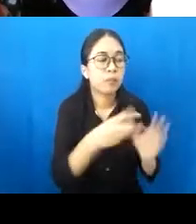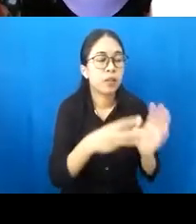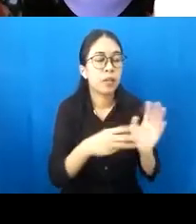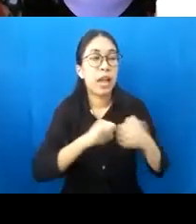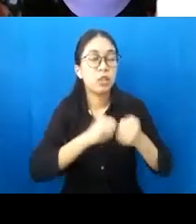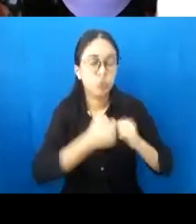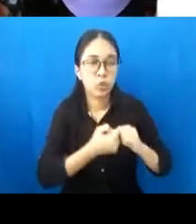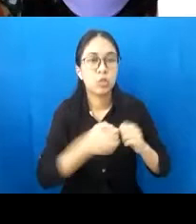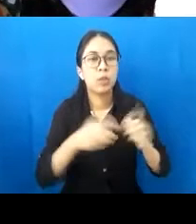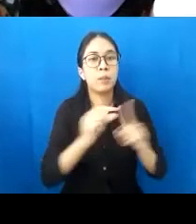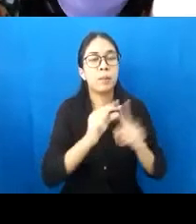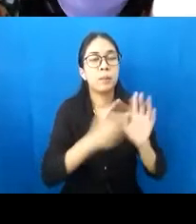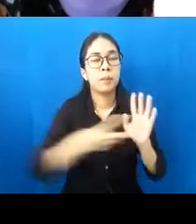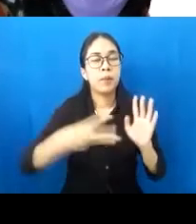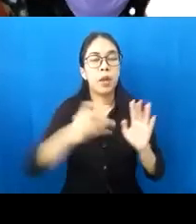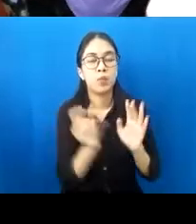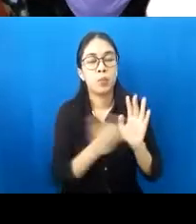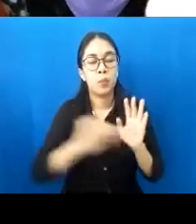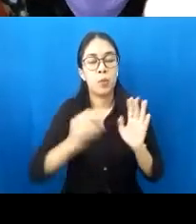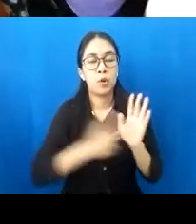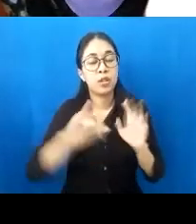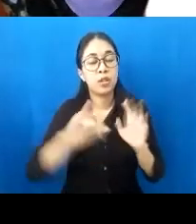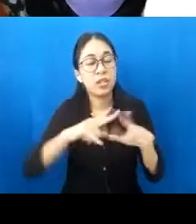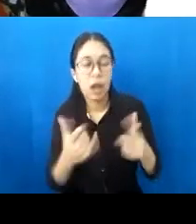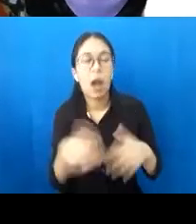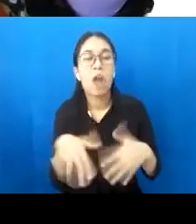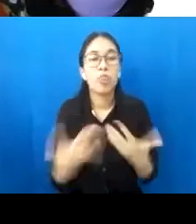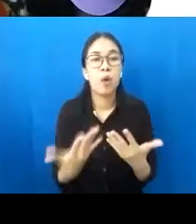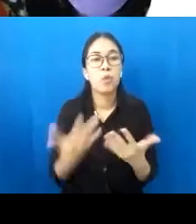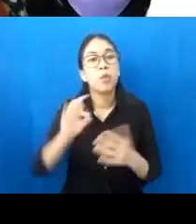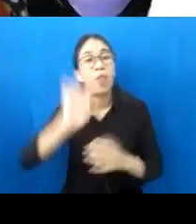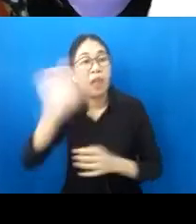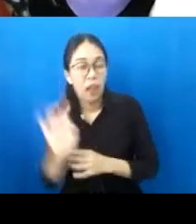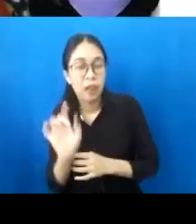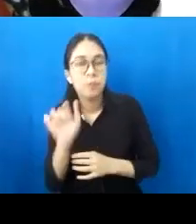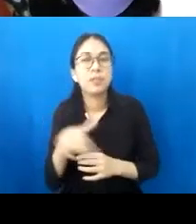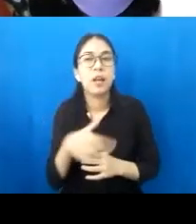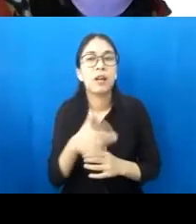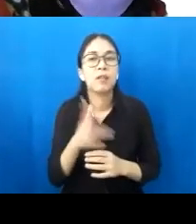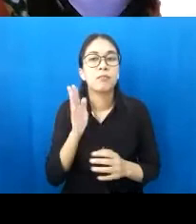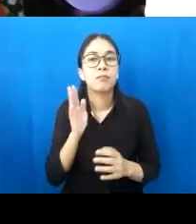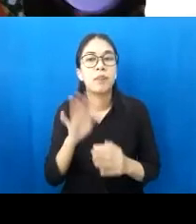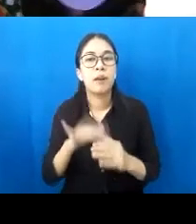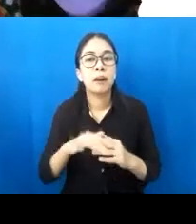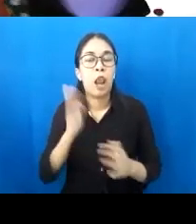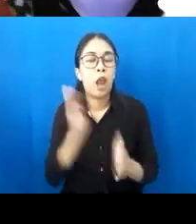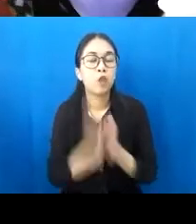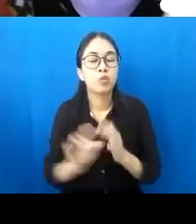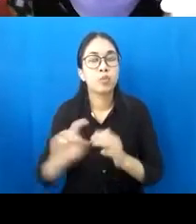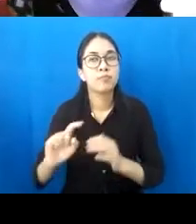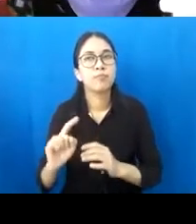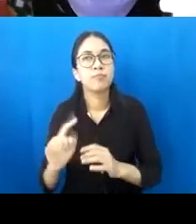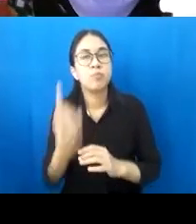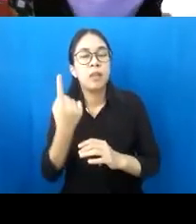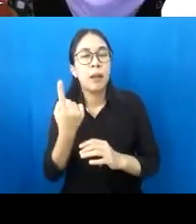kasus penyakit lainnya bisa ditemukan dan diintervensi secara dini dan secara tepat. Itu saja